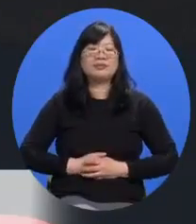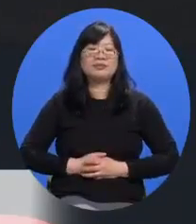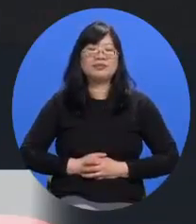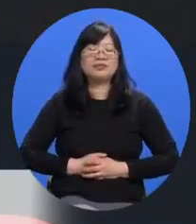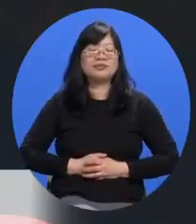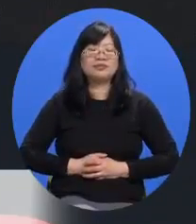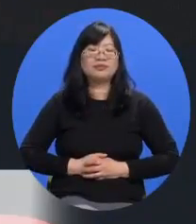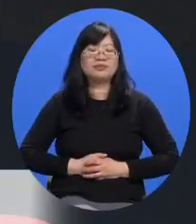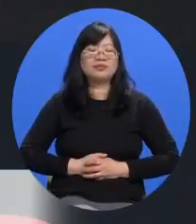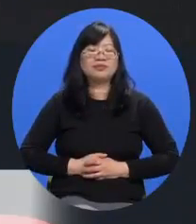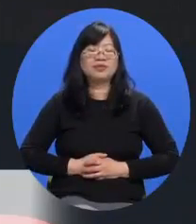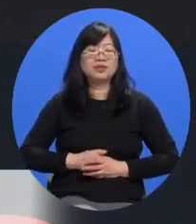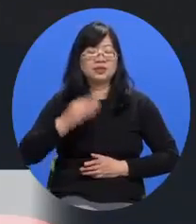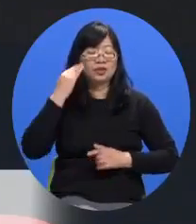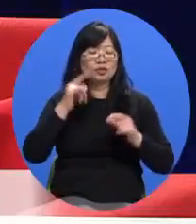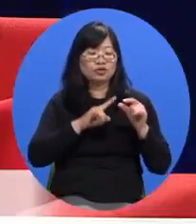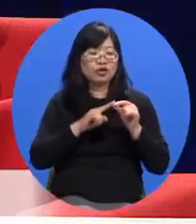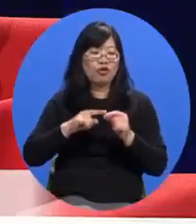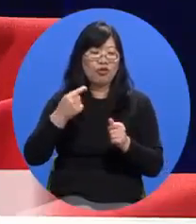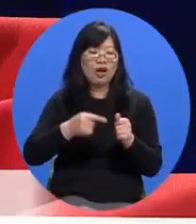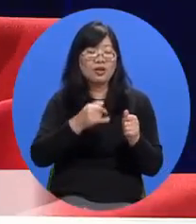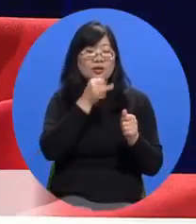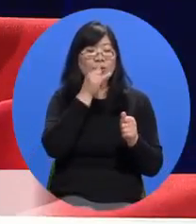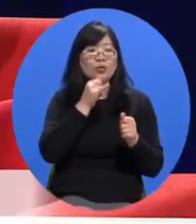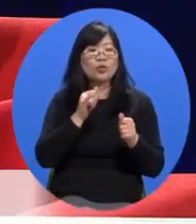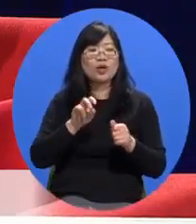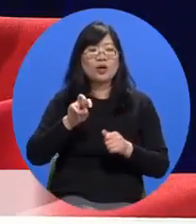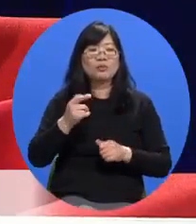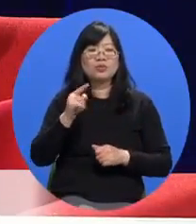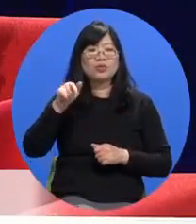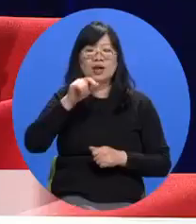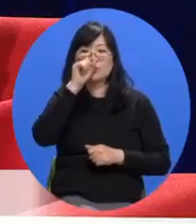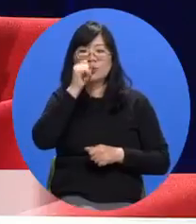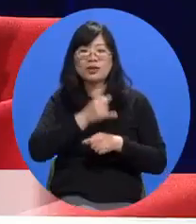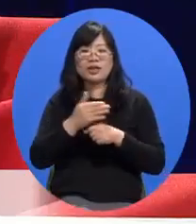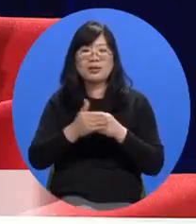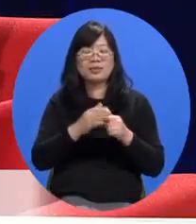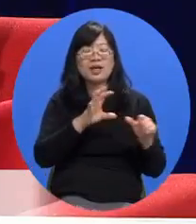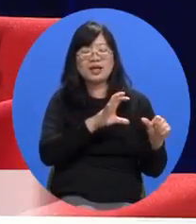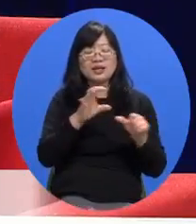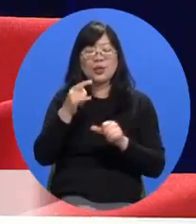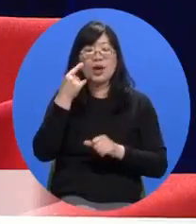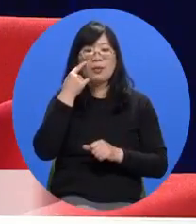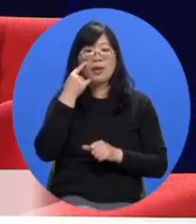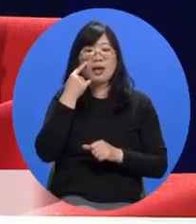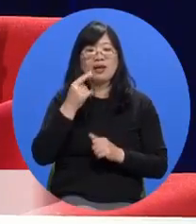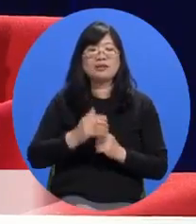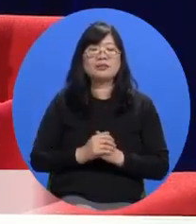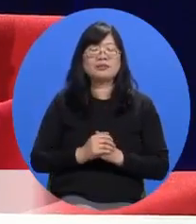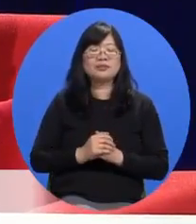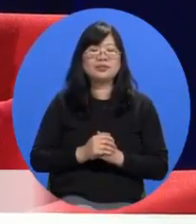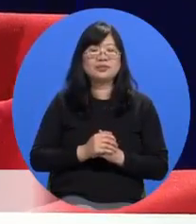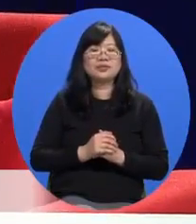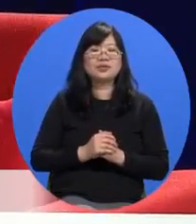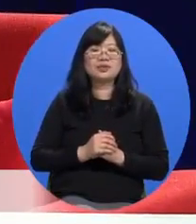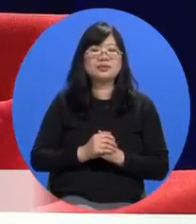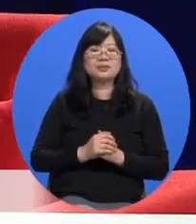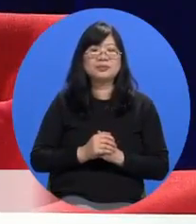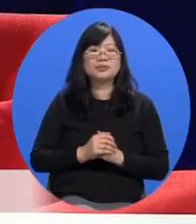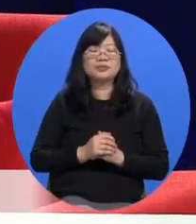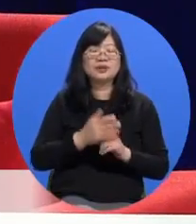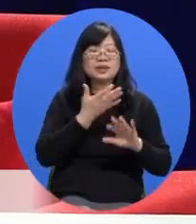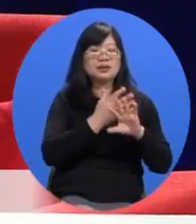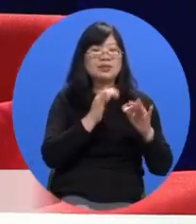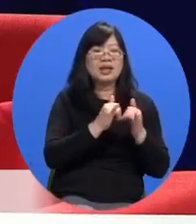예. 제가 국어를 가르치고 이제 문학을 참 좋아해서 좀 인용을 해보겠습니다. 네. 까미가 이제